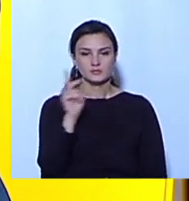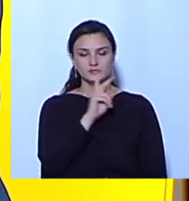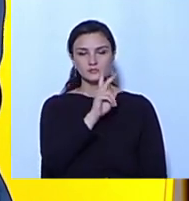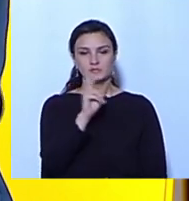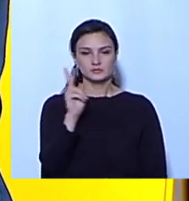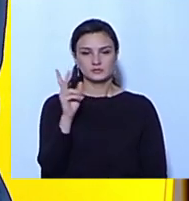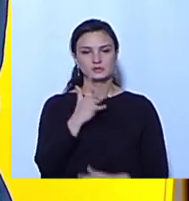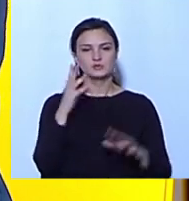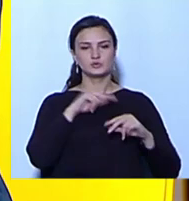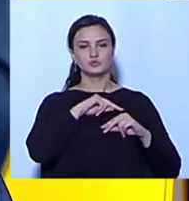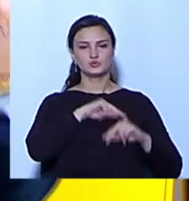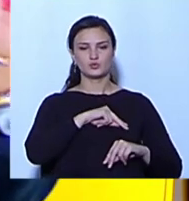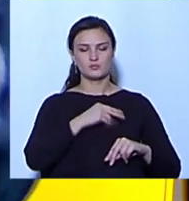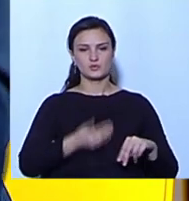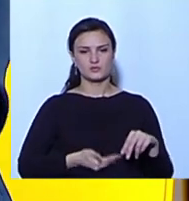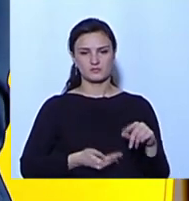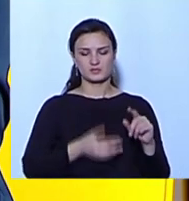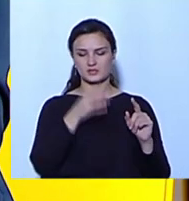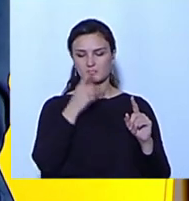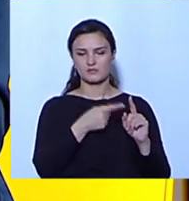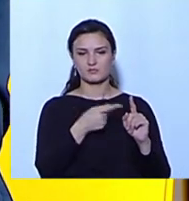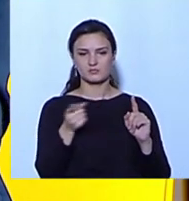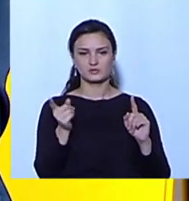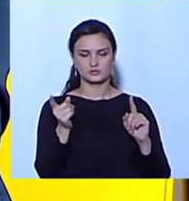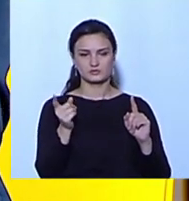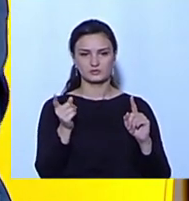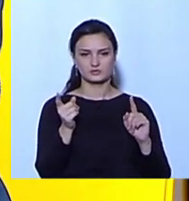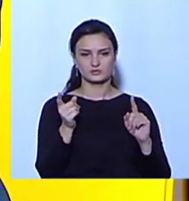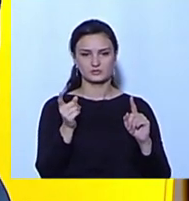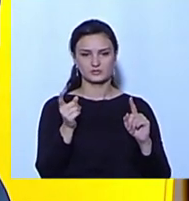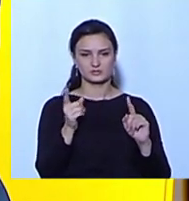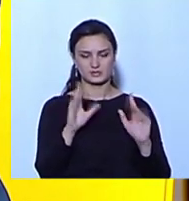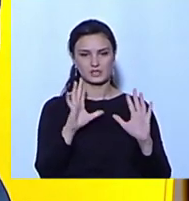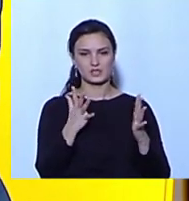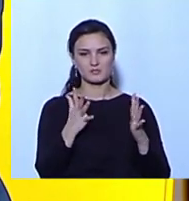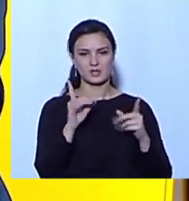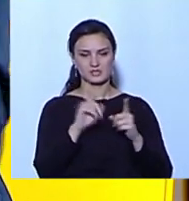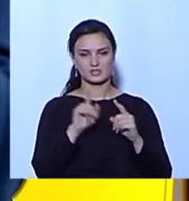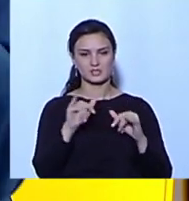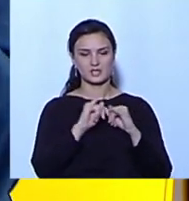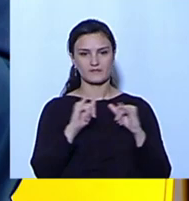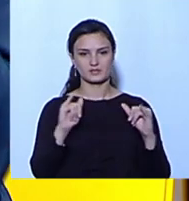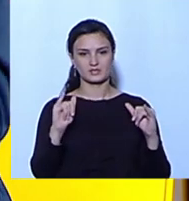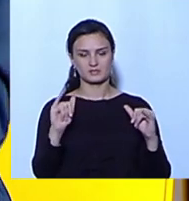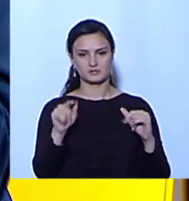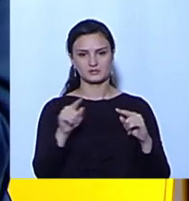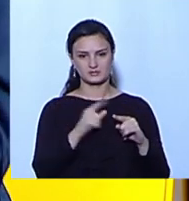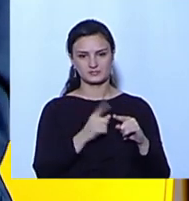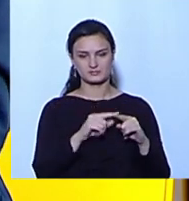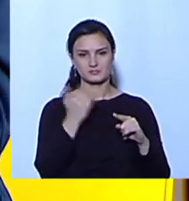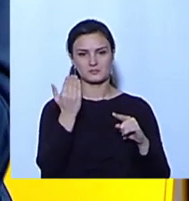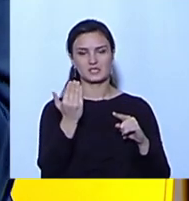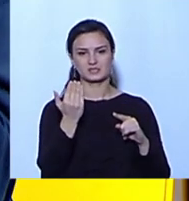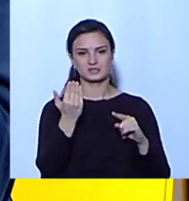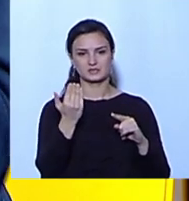დიდი შრომა უწევთ ცხოვრების განმავლობაში, ამისგან არავინ არ ვარ დაზღვეული, ხდება აი ამ განვითარება, ასე ვთქვათ, ჰიპერტროფია მათი,